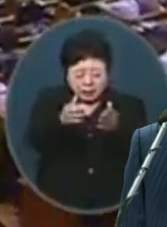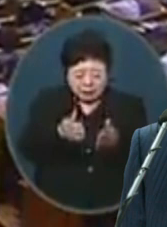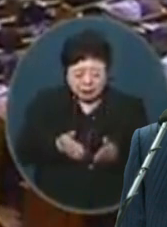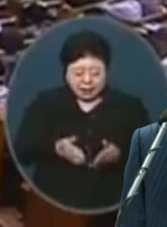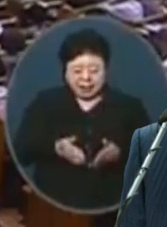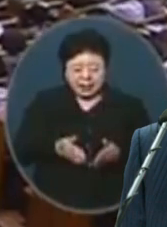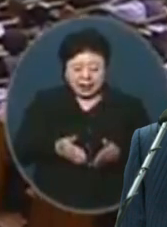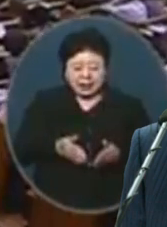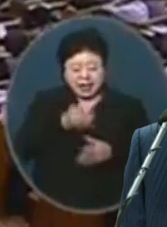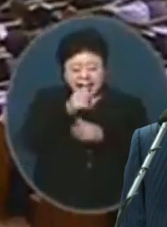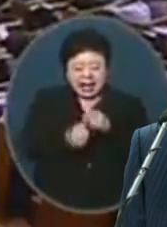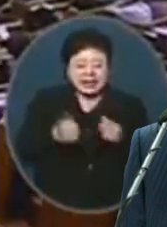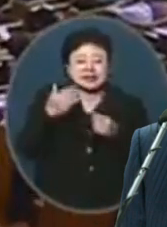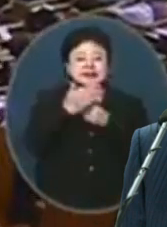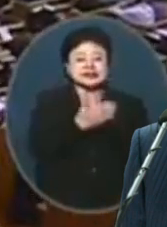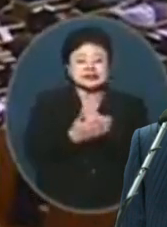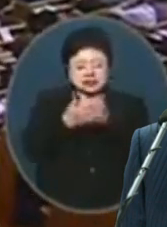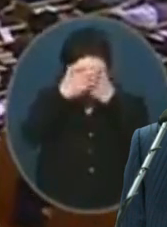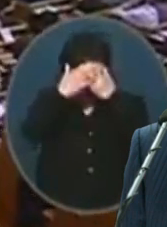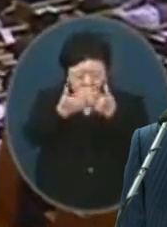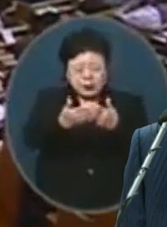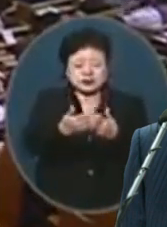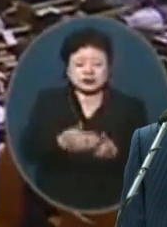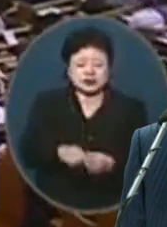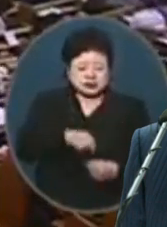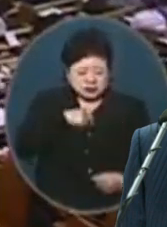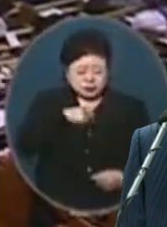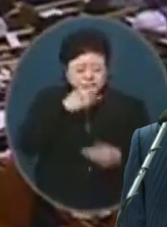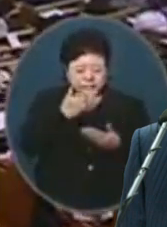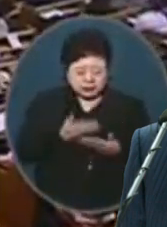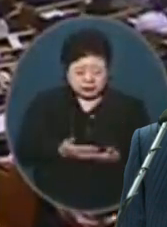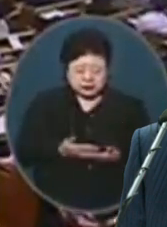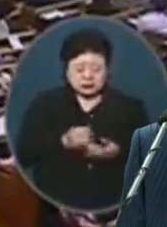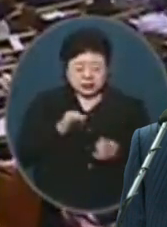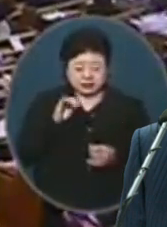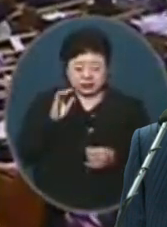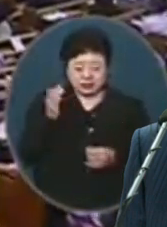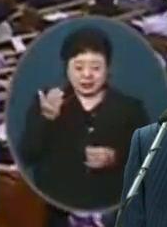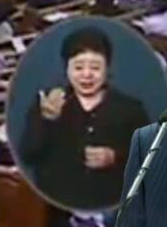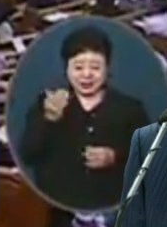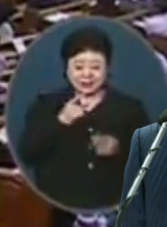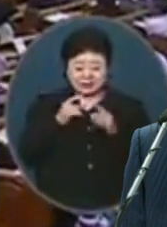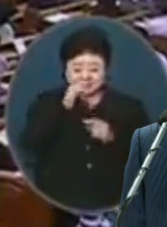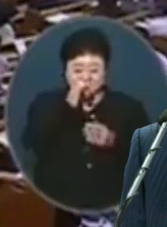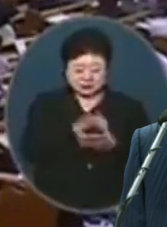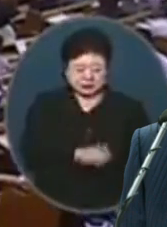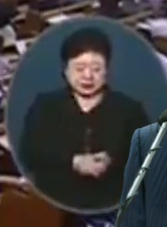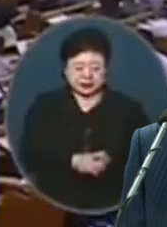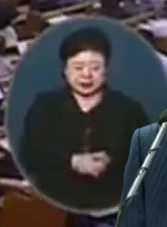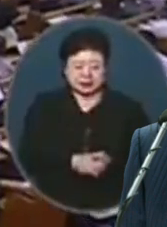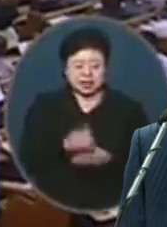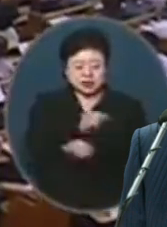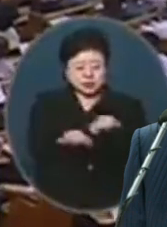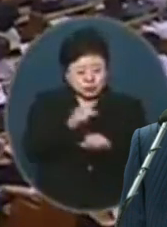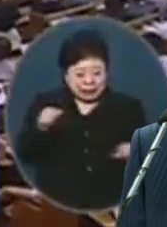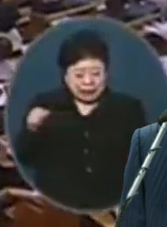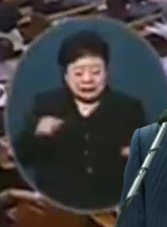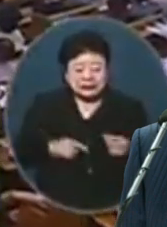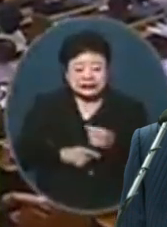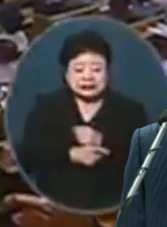말미암아 하나님의 은혜로 값없이 의롭다 하심을 얻은 자 되었나니라고 말씀하는데 속량이라는